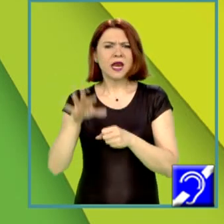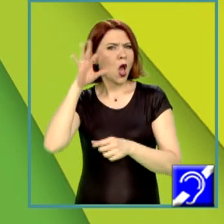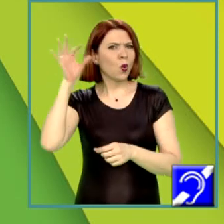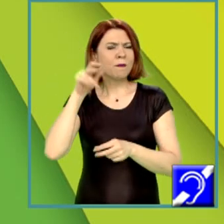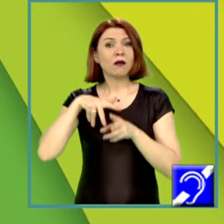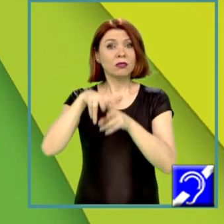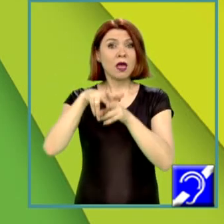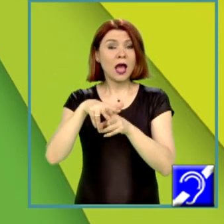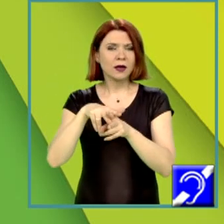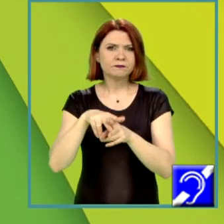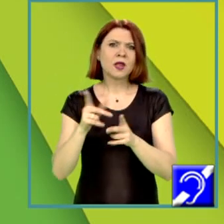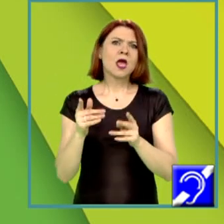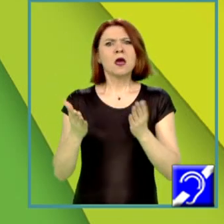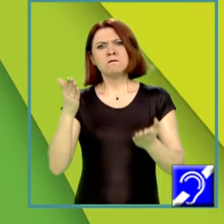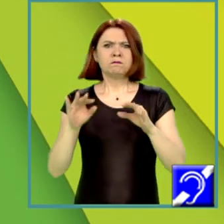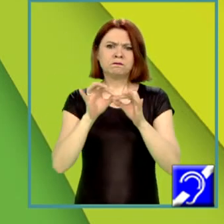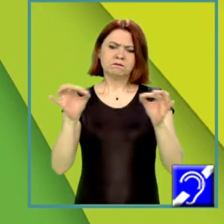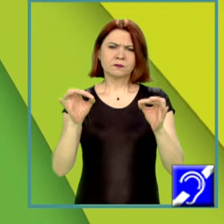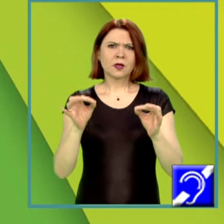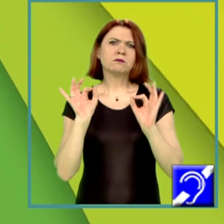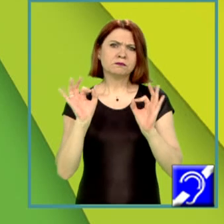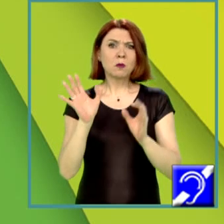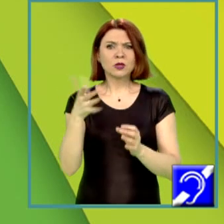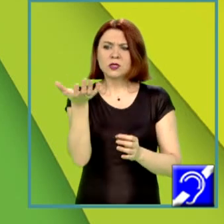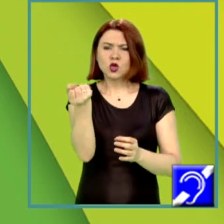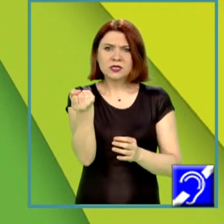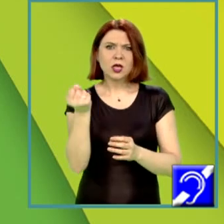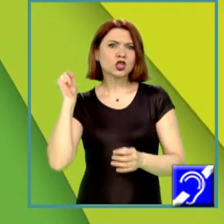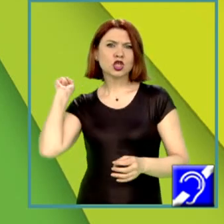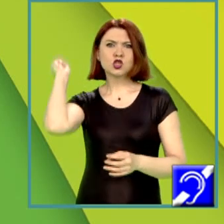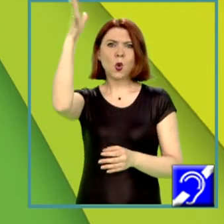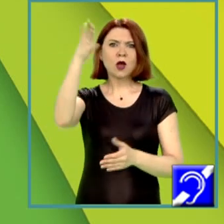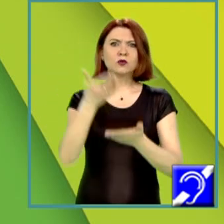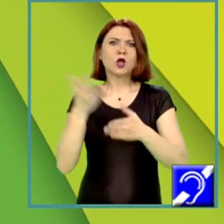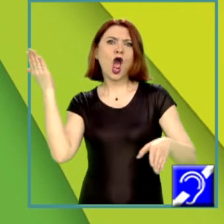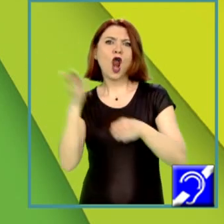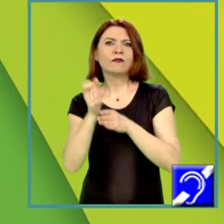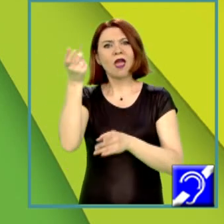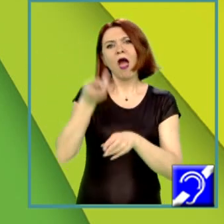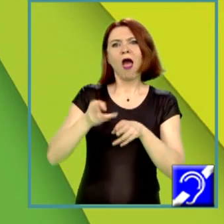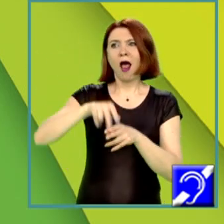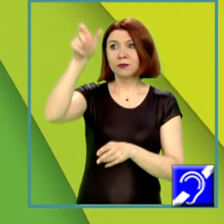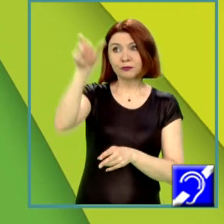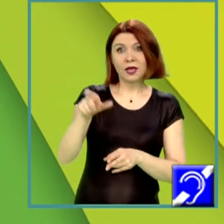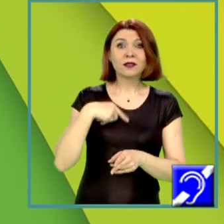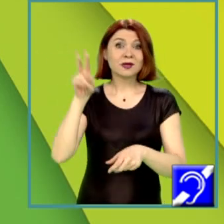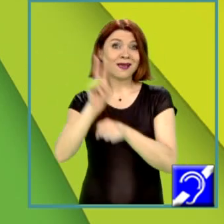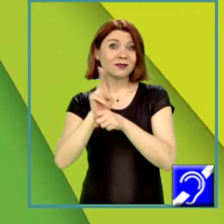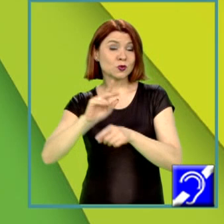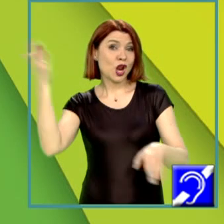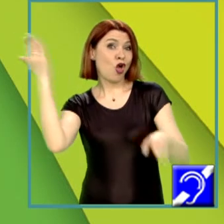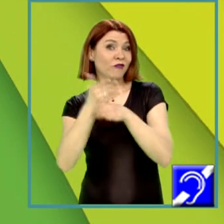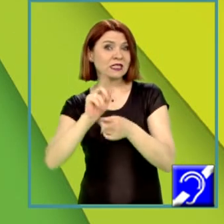cal de mărime potrivită puteai să o ții în palmă și să o arunci spre nimerii pe adversar care trebuia să se ferească de